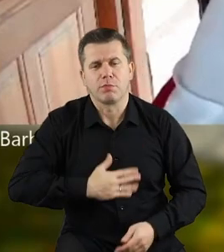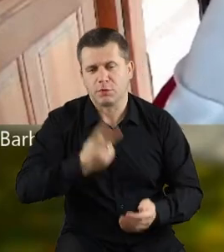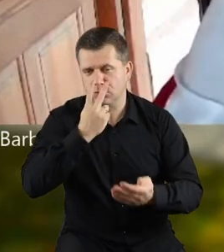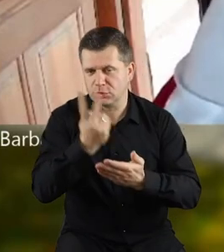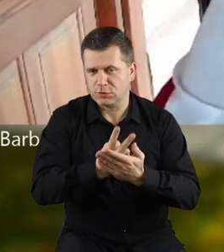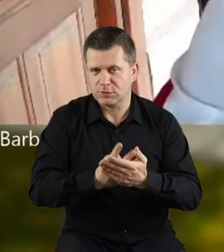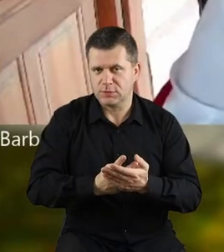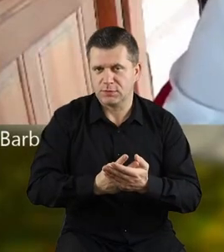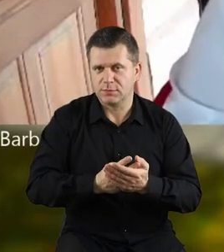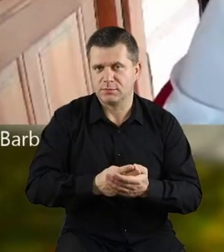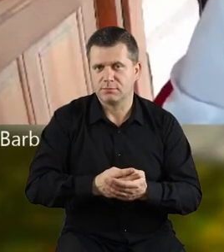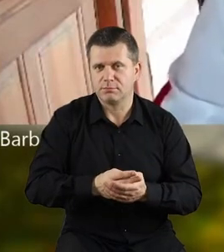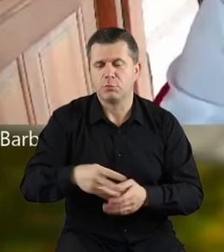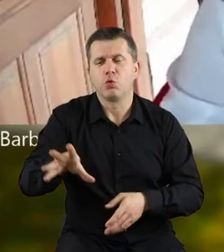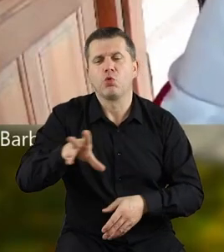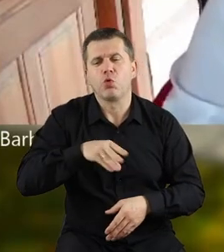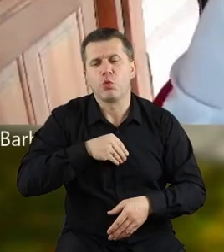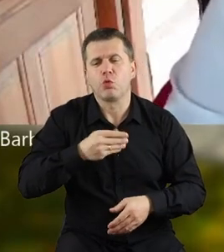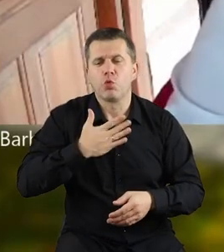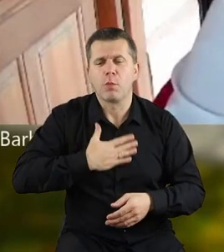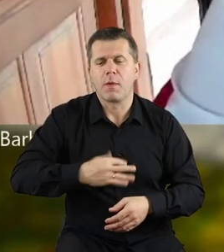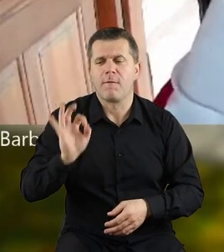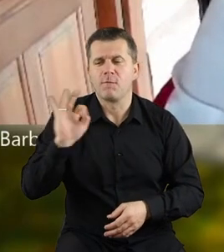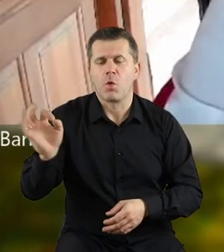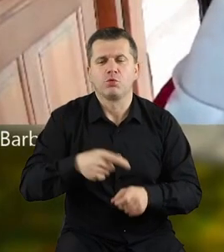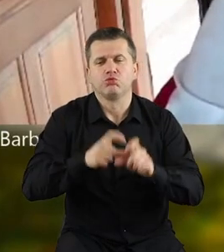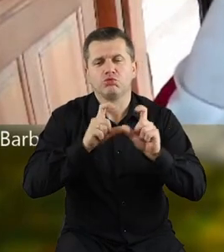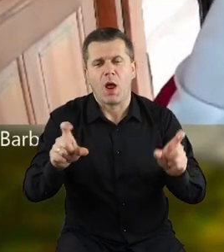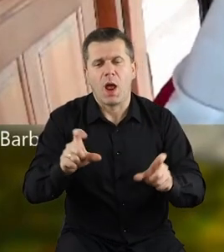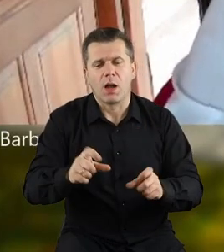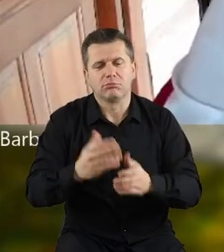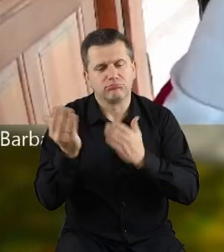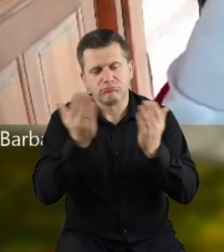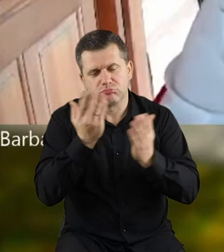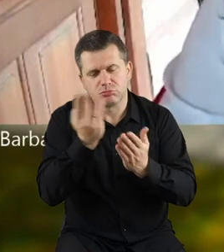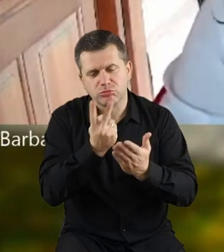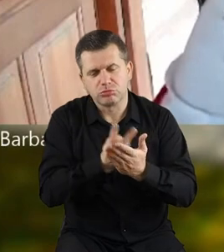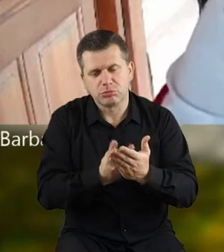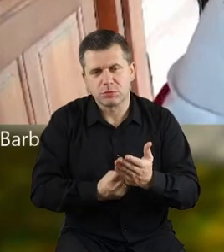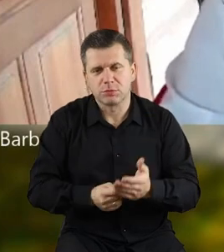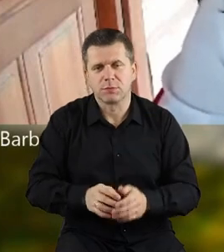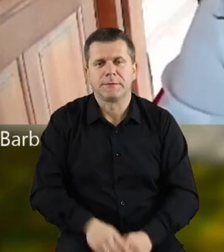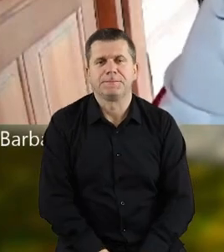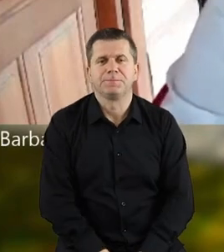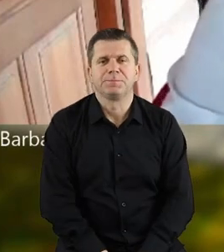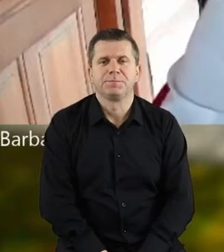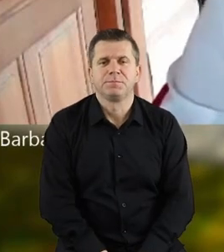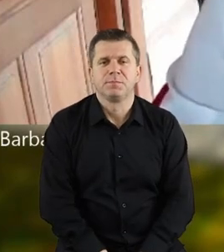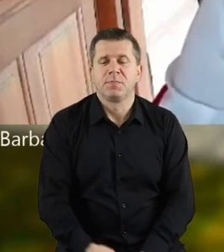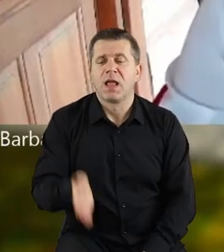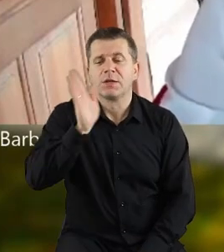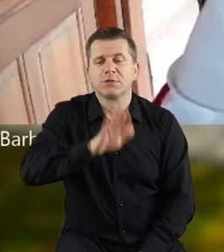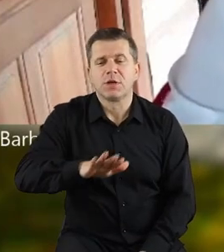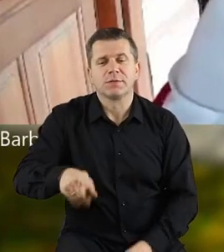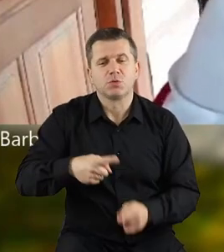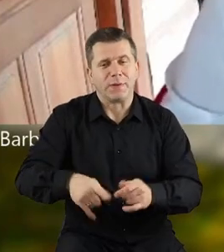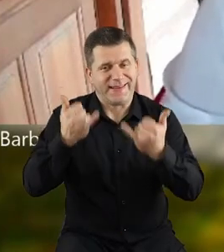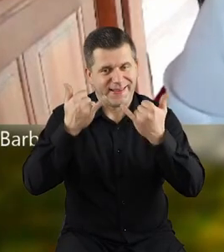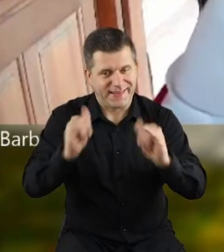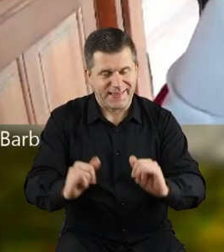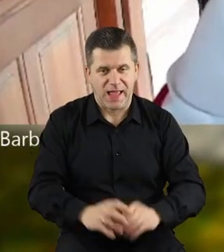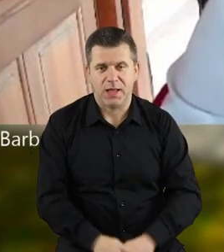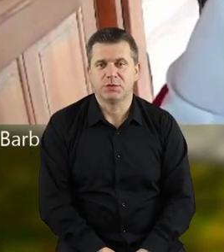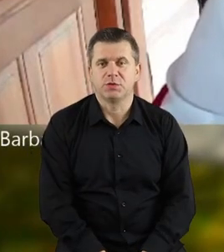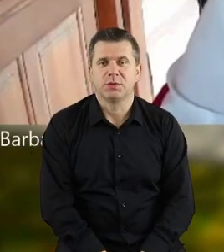lubią czytać, z kim lubią spędzać swój czas, kiedy kładą książkę na poduszce. Z dziećmi jest